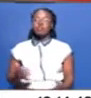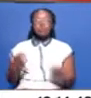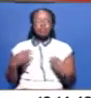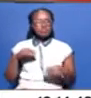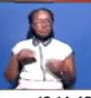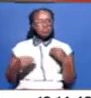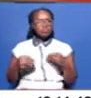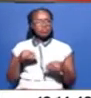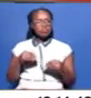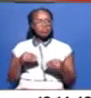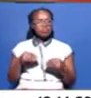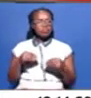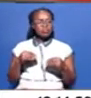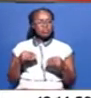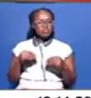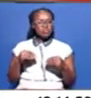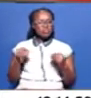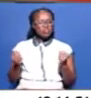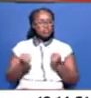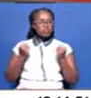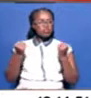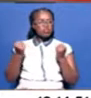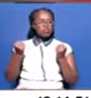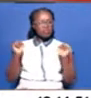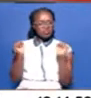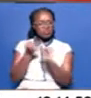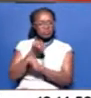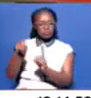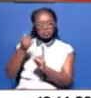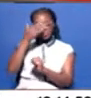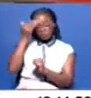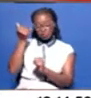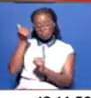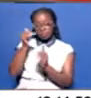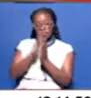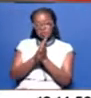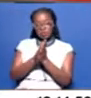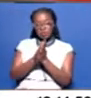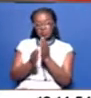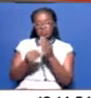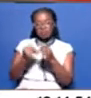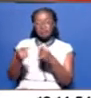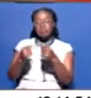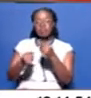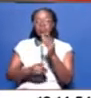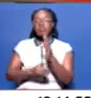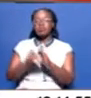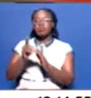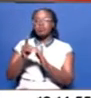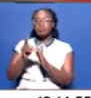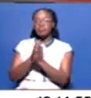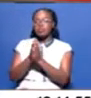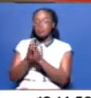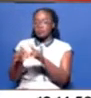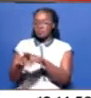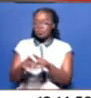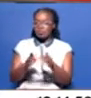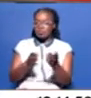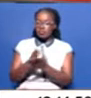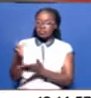ni nguvu isiyosahaulika katika kushinikiza maendeleo kwenye jamii. Watu hao pia wana haki za kupewa ajira